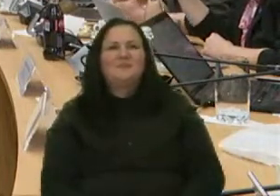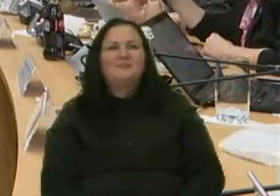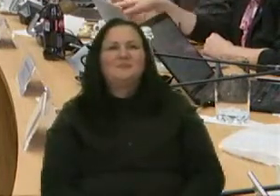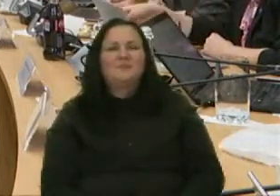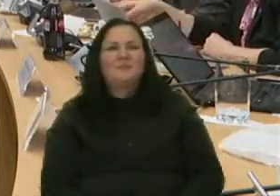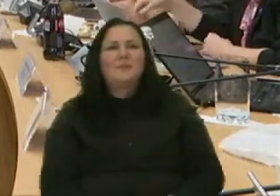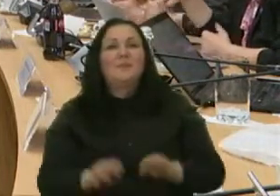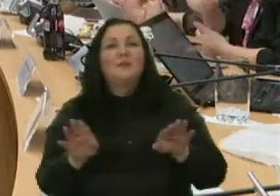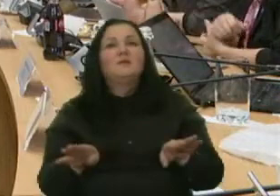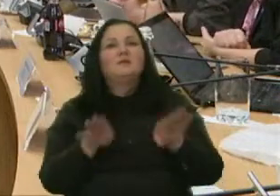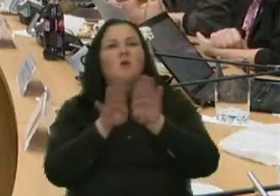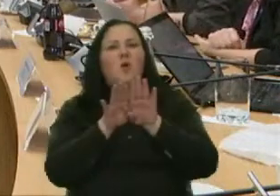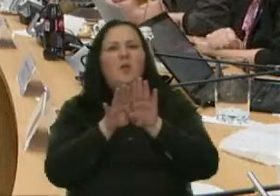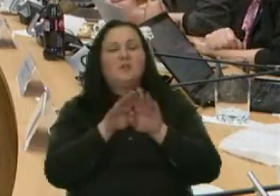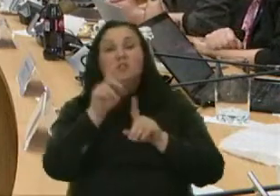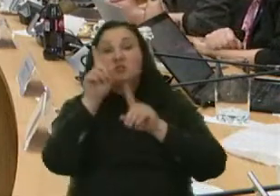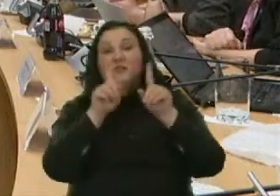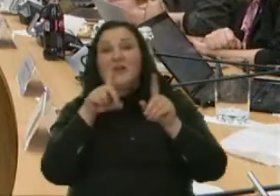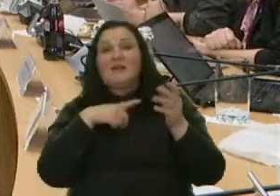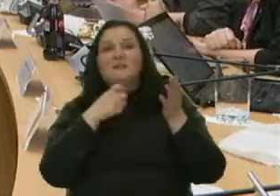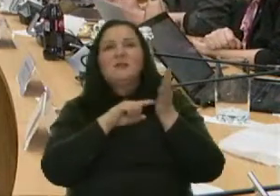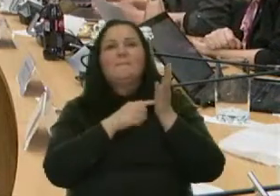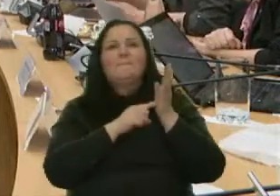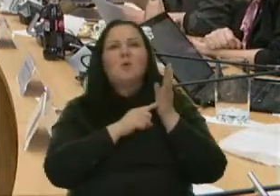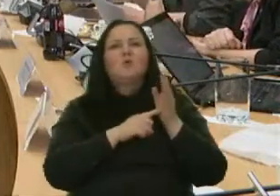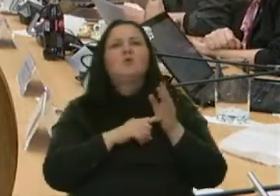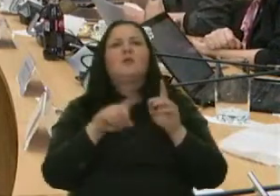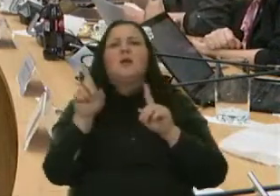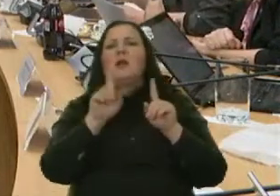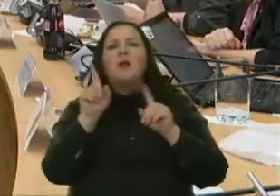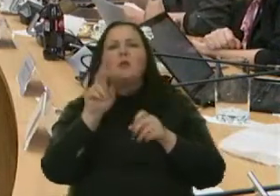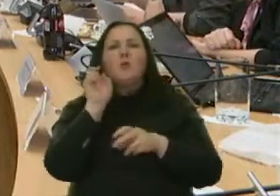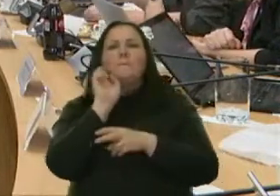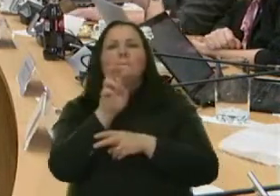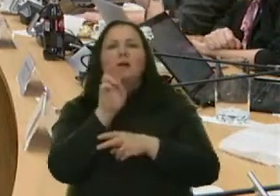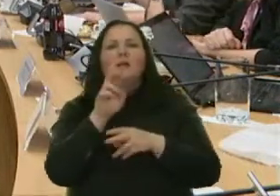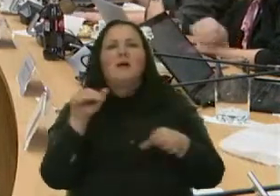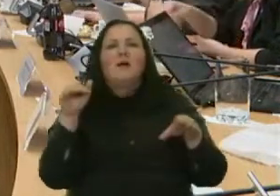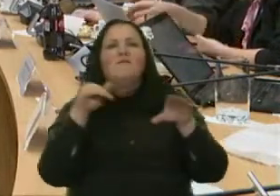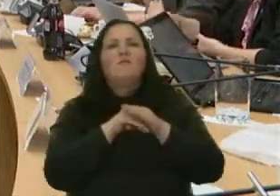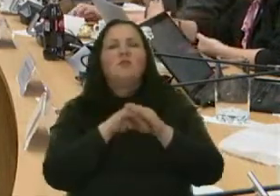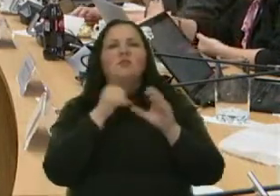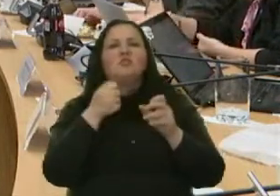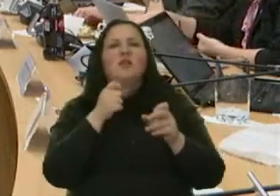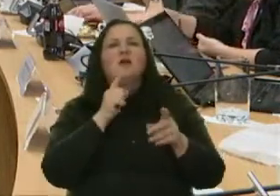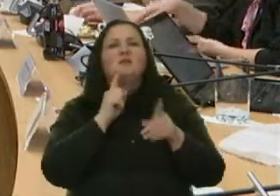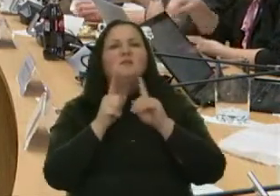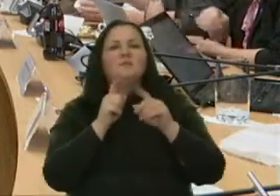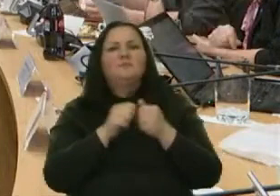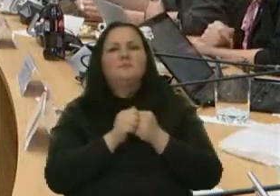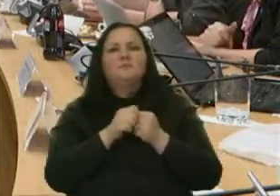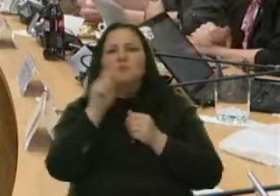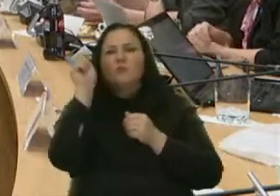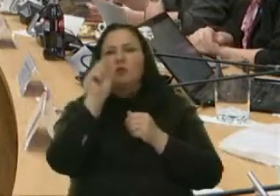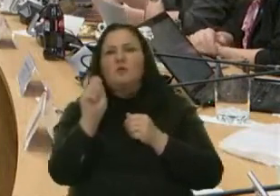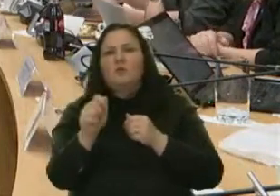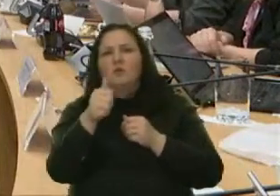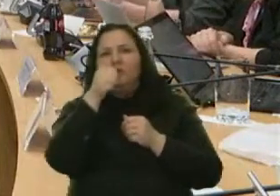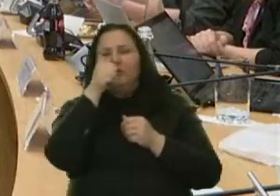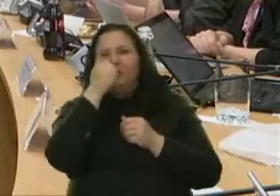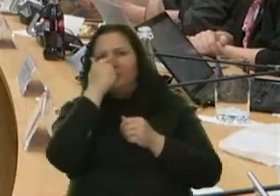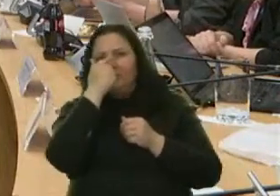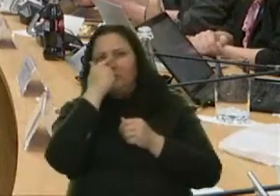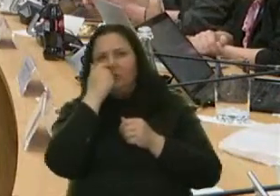stimați colegi Vă rog să mi spuneți dacă sunt puncte pe ordinea de zi la care nu participați la vot și la dezbatere la proiectul numărul unu domnul